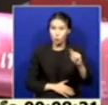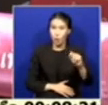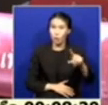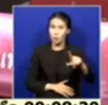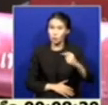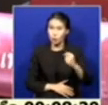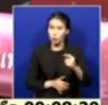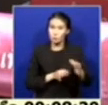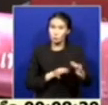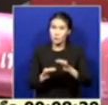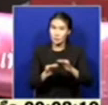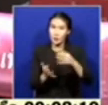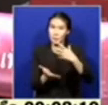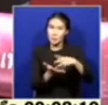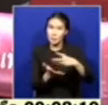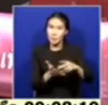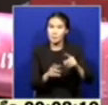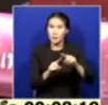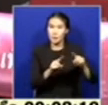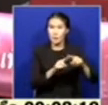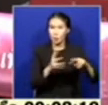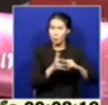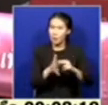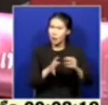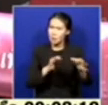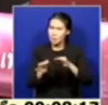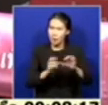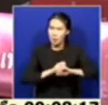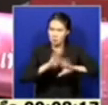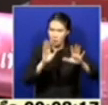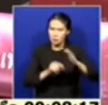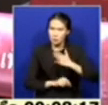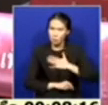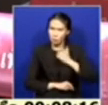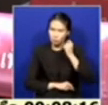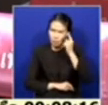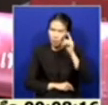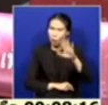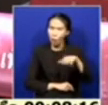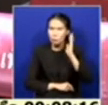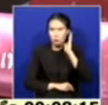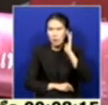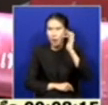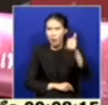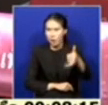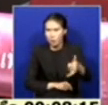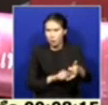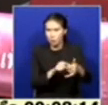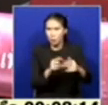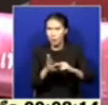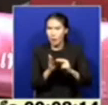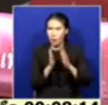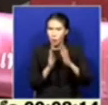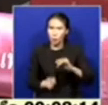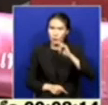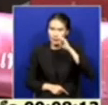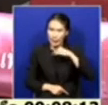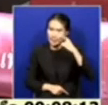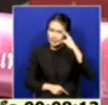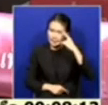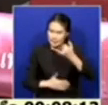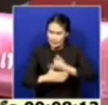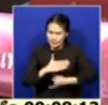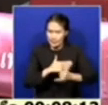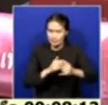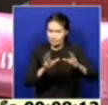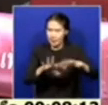ท่านสมคิดครับ ครับขอบพระคุณครับท่านประธานที่เคารพครับสมคิดเชื้อคงอุบลราชธานีเพื่อไทยครับก็ขอบพระคุณท่านรัฐมนต